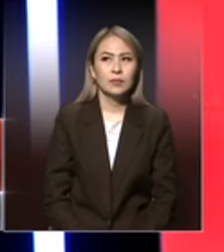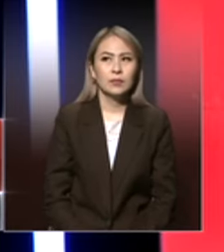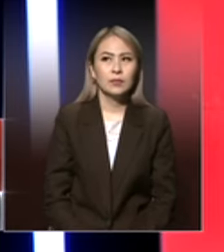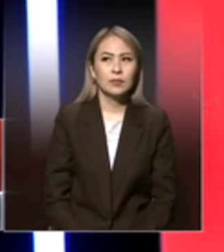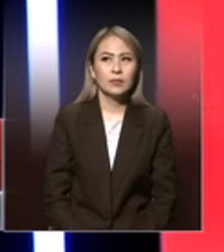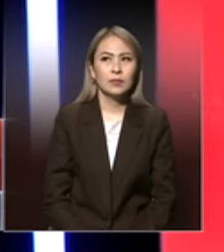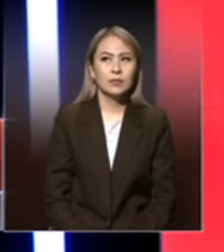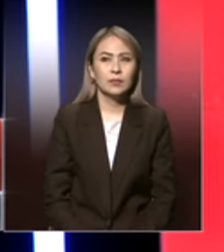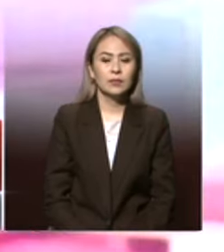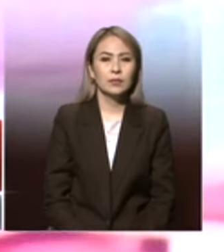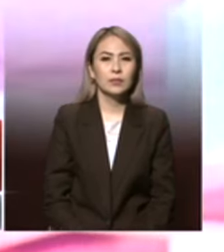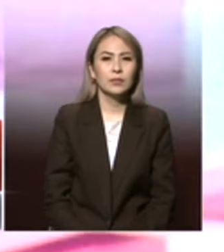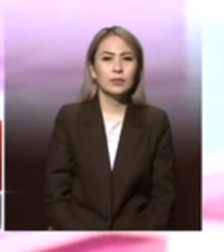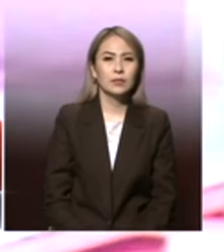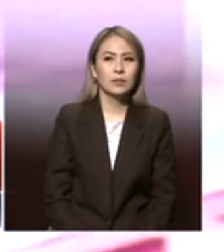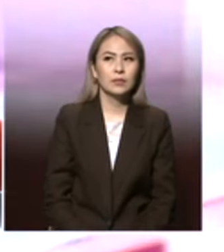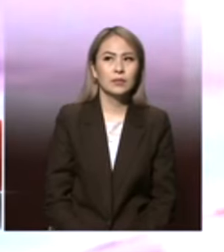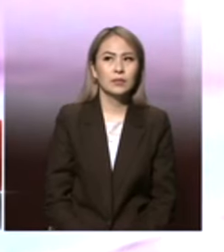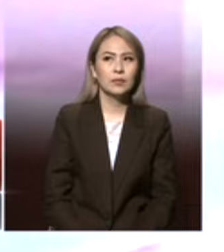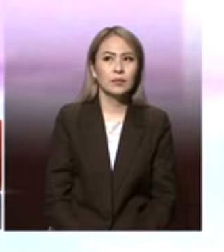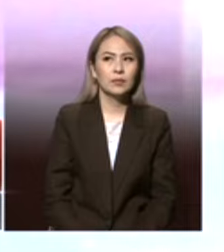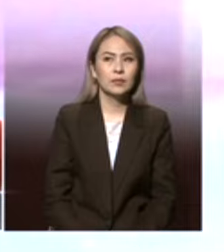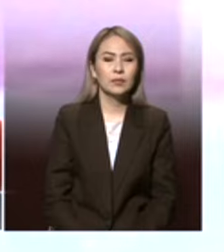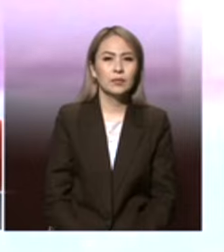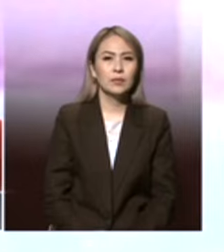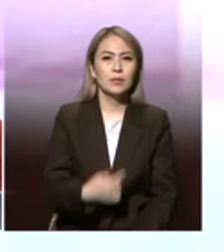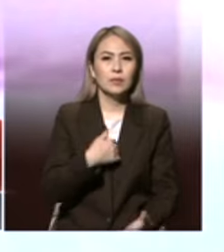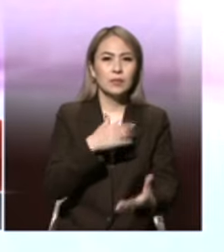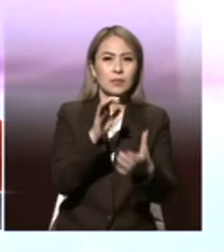де ер азаматтың да құқығы қорғалады.